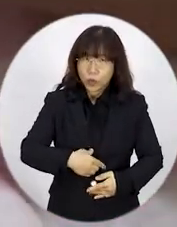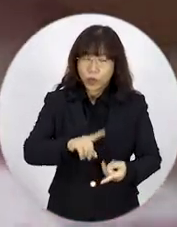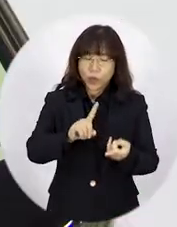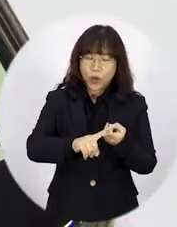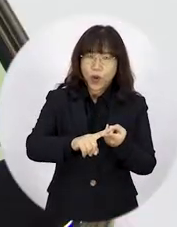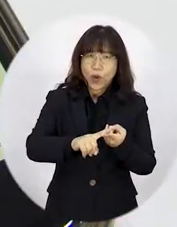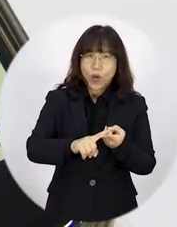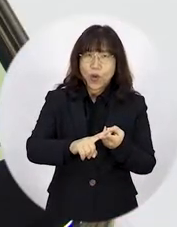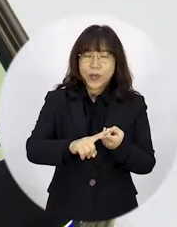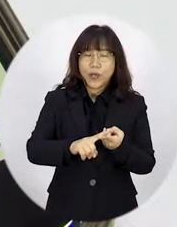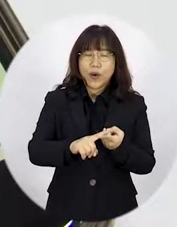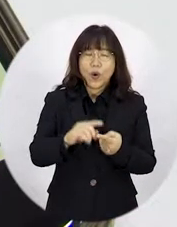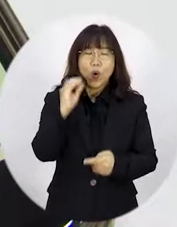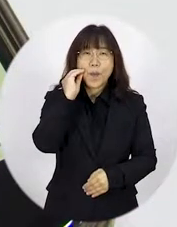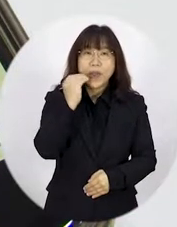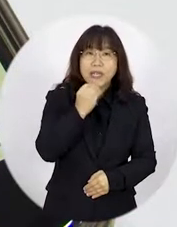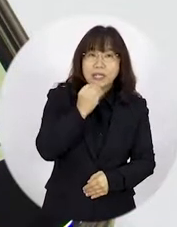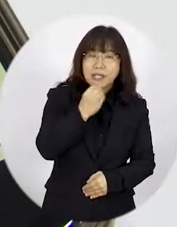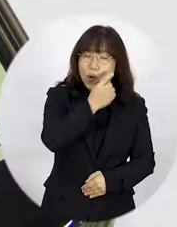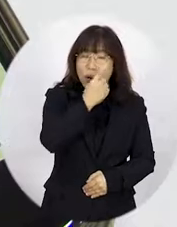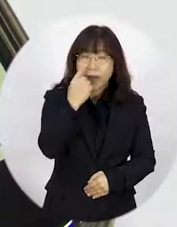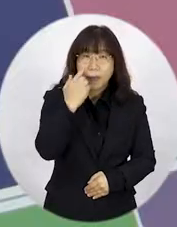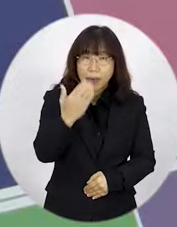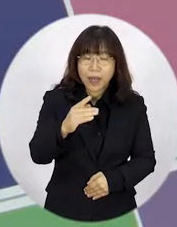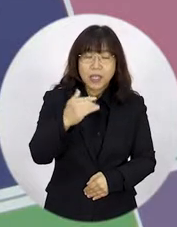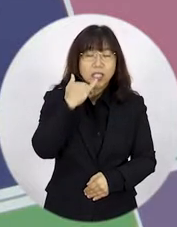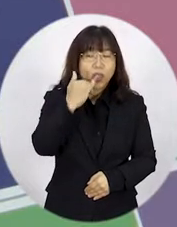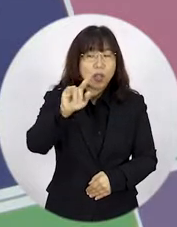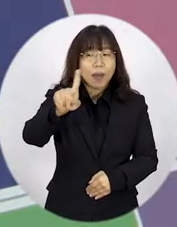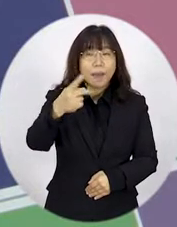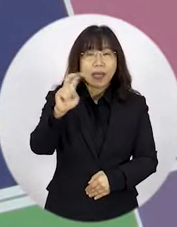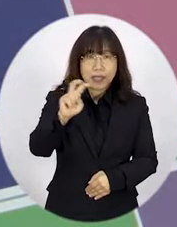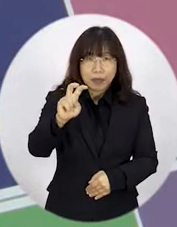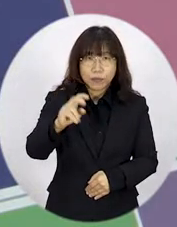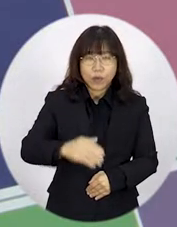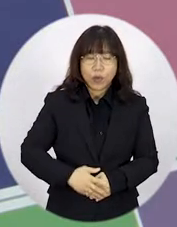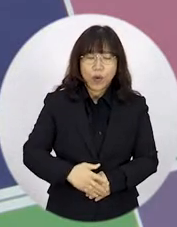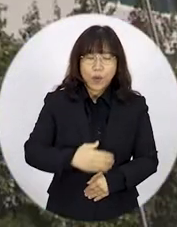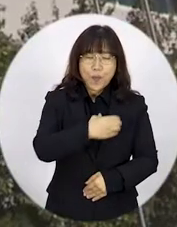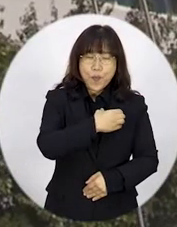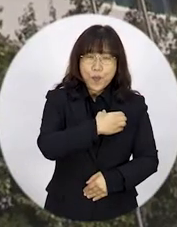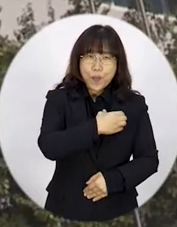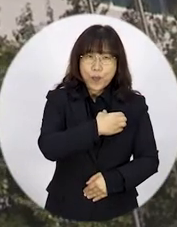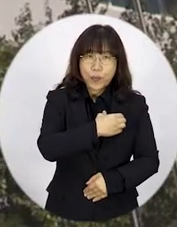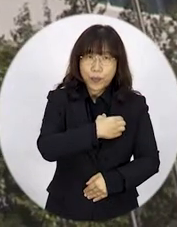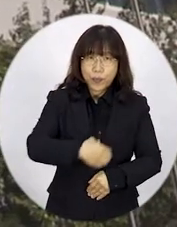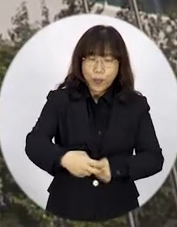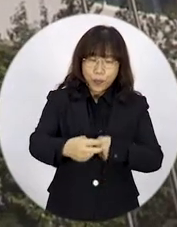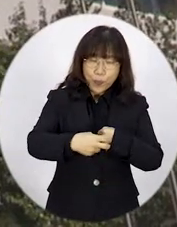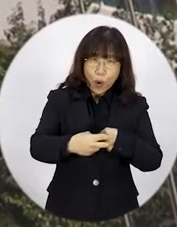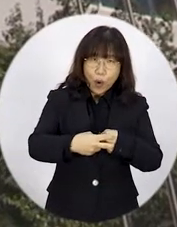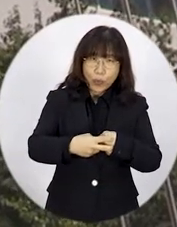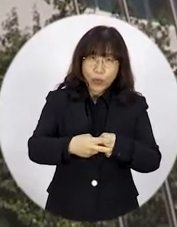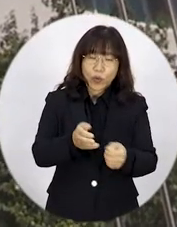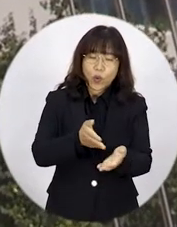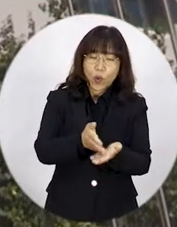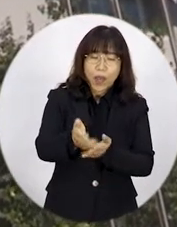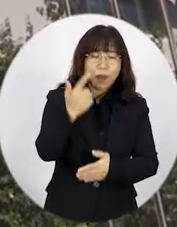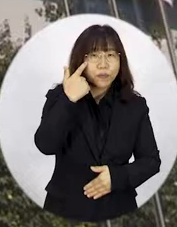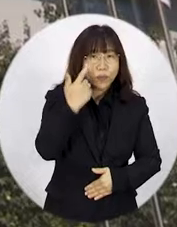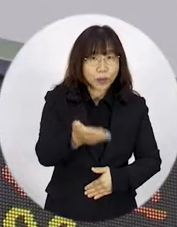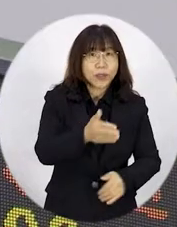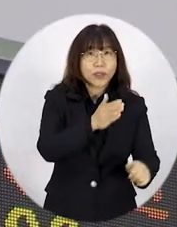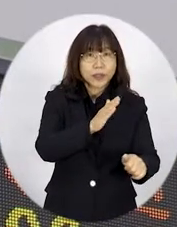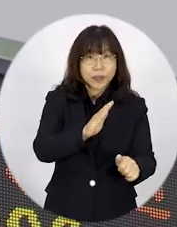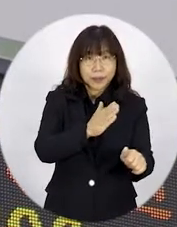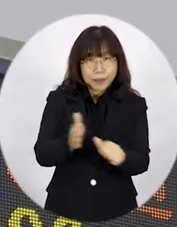보건소나 예방접종도우미 홈페이지에서 확인할 수 있으며 120 다산콜센터나 강서구 보건소 보건행정과로도 전화